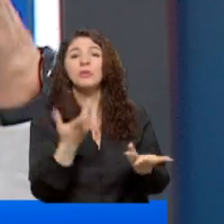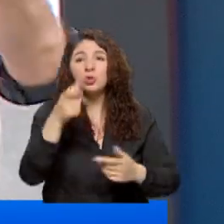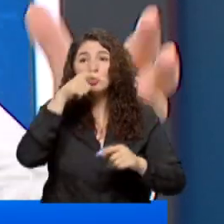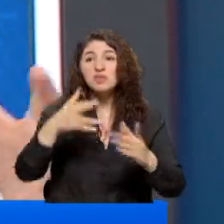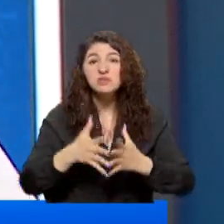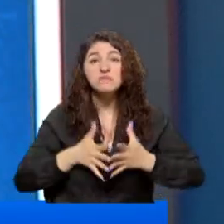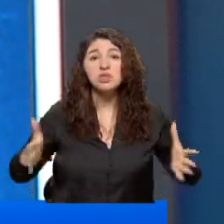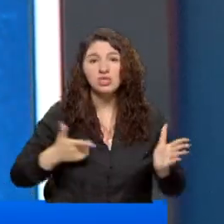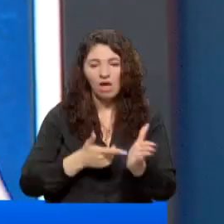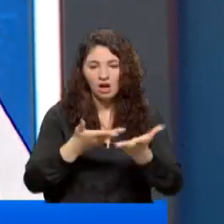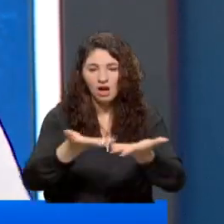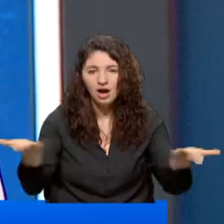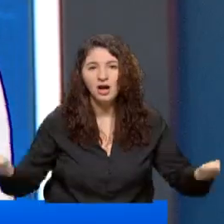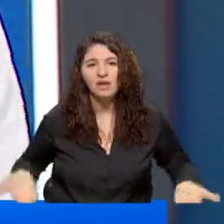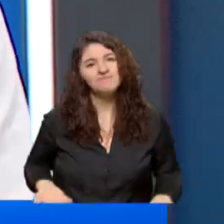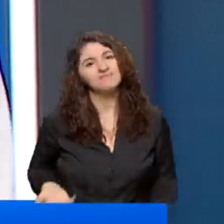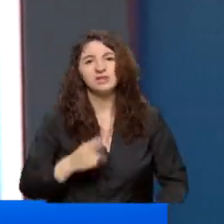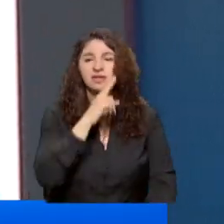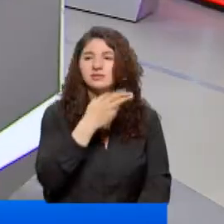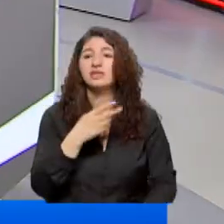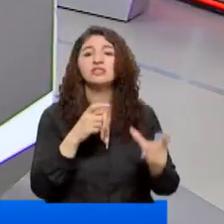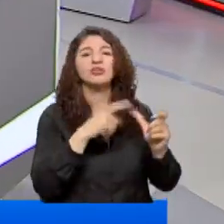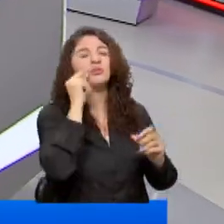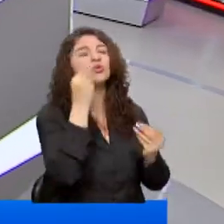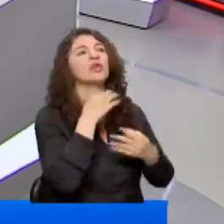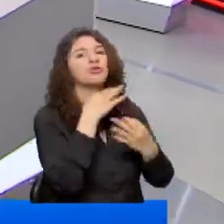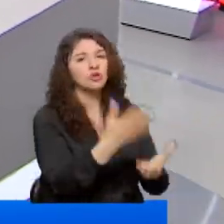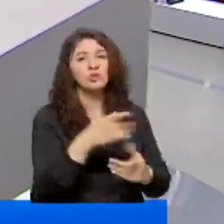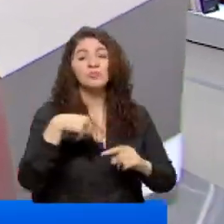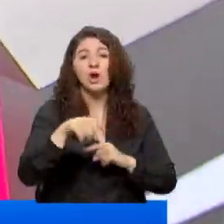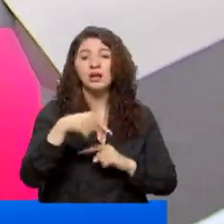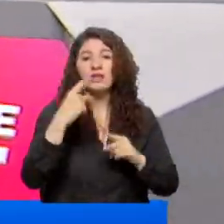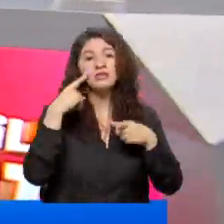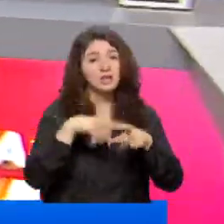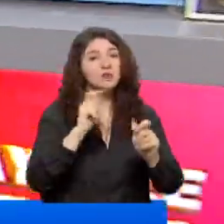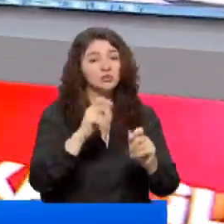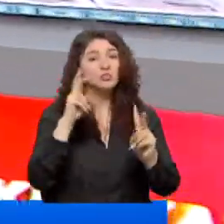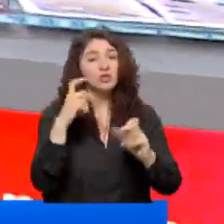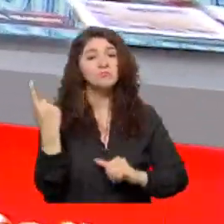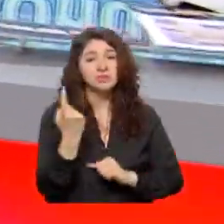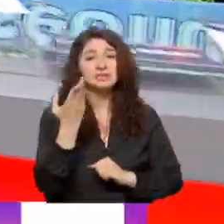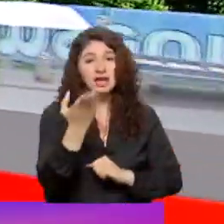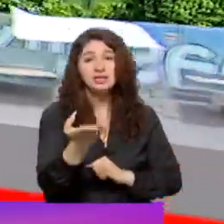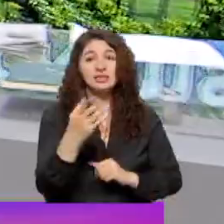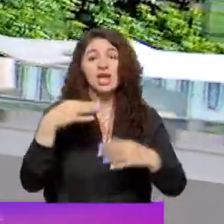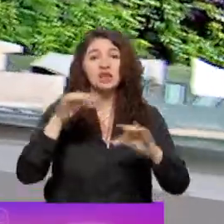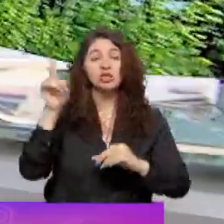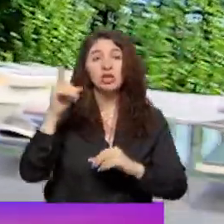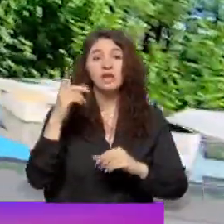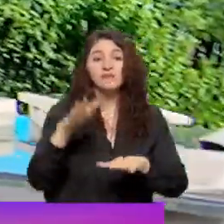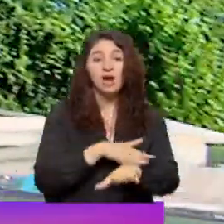Türkiye gibi kocaman bir tarlada pek yazık pencere Çok teşekkür ederim Teşekkür ediyorum lütfen takip edeceğim konulardan bir tanesi